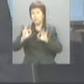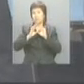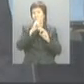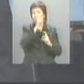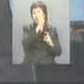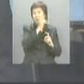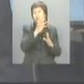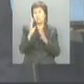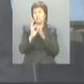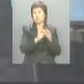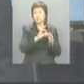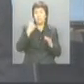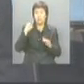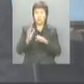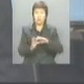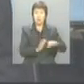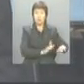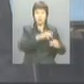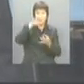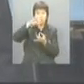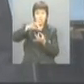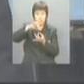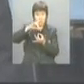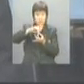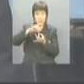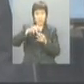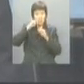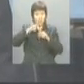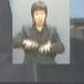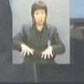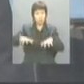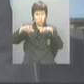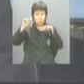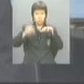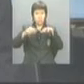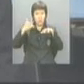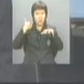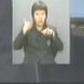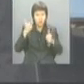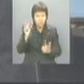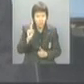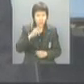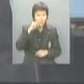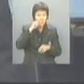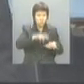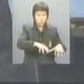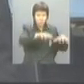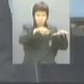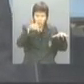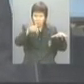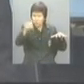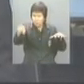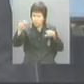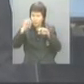ส่วนสถานการณ์น้ำท่วมในจังหวัดสุโขทัยนะคะแม้ว่าหลายพื้นที่ระดับน้ำเริ่มที่จะลดลงแล้วนะคะเหลือแต่ในอำเภอเมืองที่ยังคง